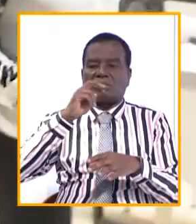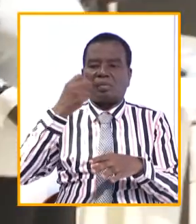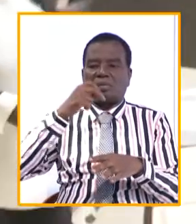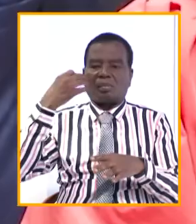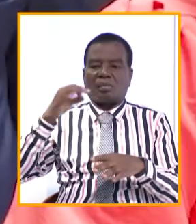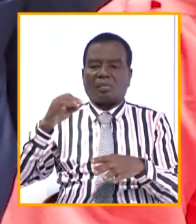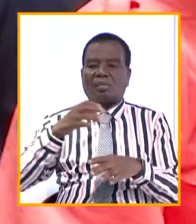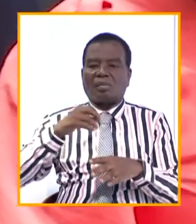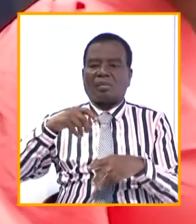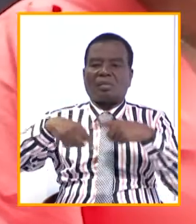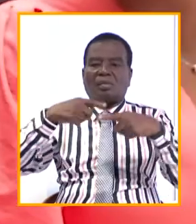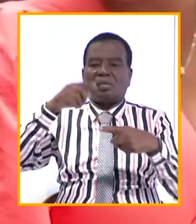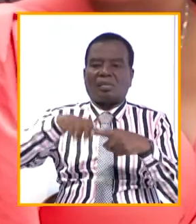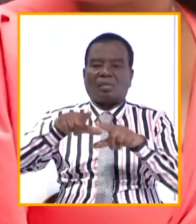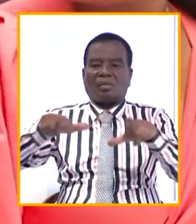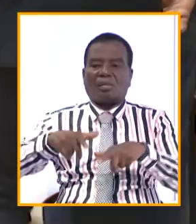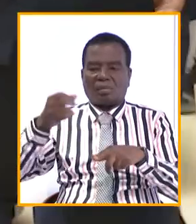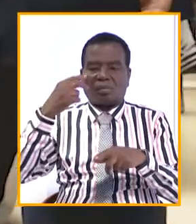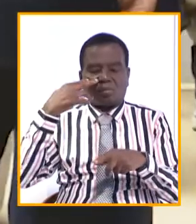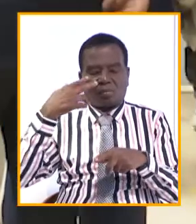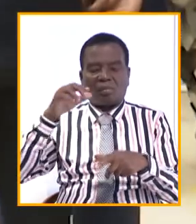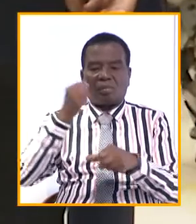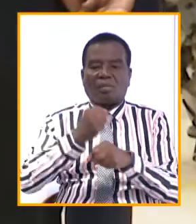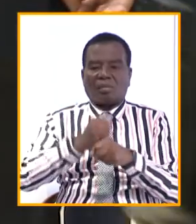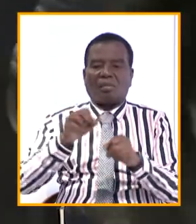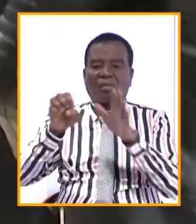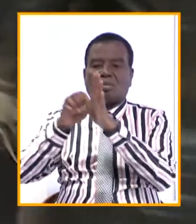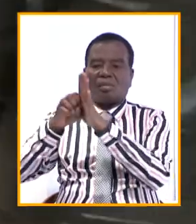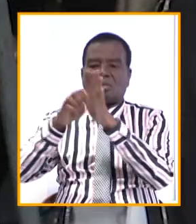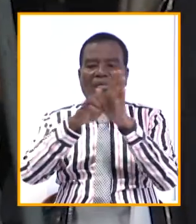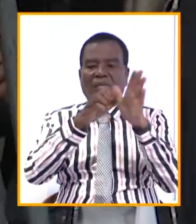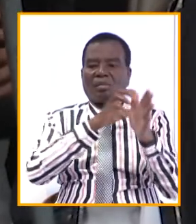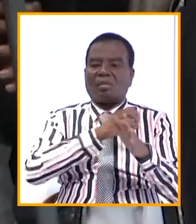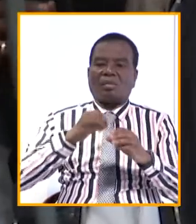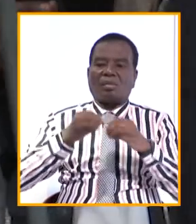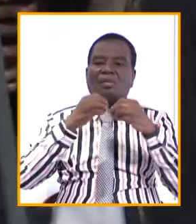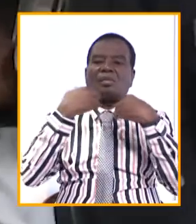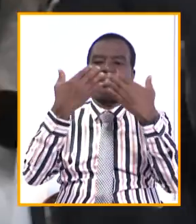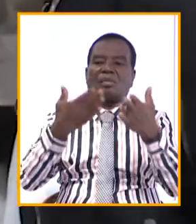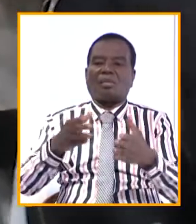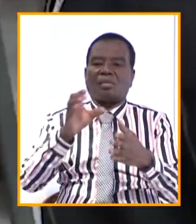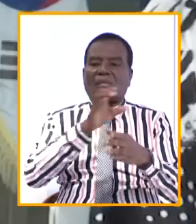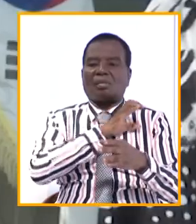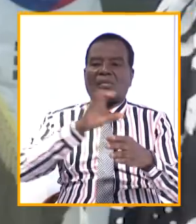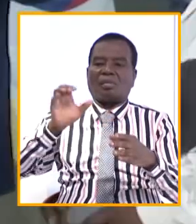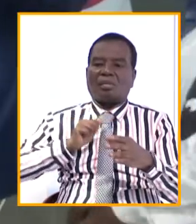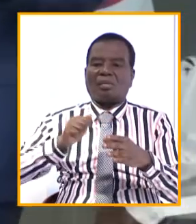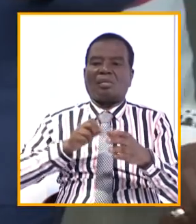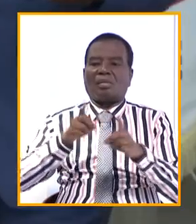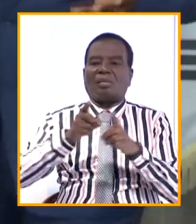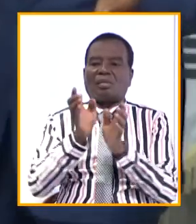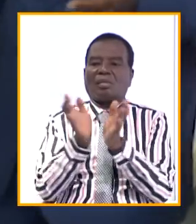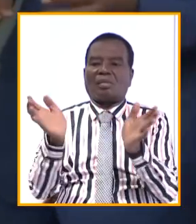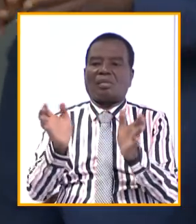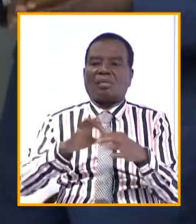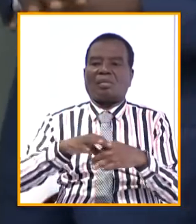Françoise Remacque, s'est rendue sur les lieux pour s'imprégner des travaux d'exposition des étudiants et remercier le conseil d'administration et la direction